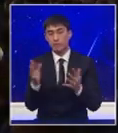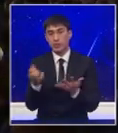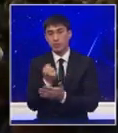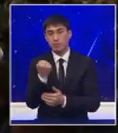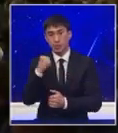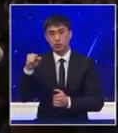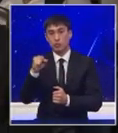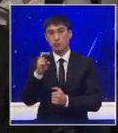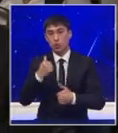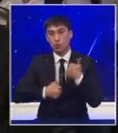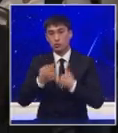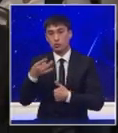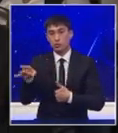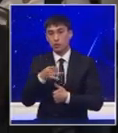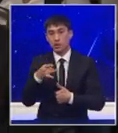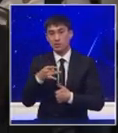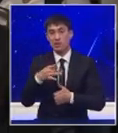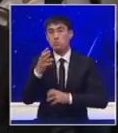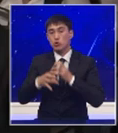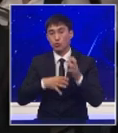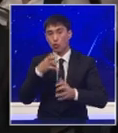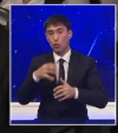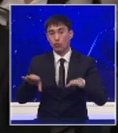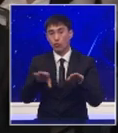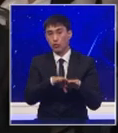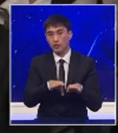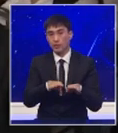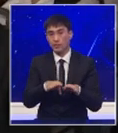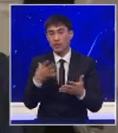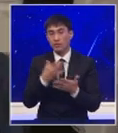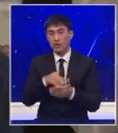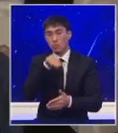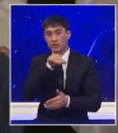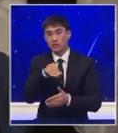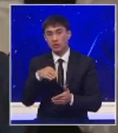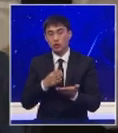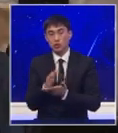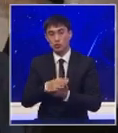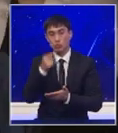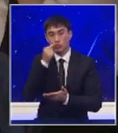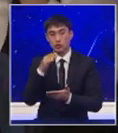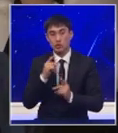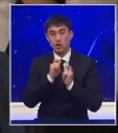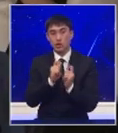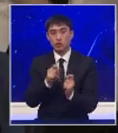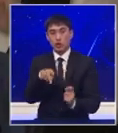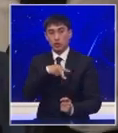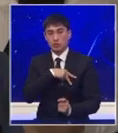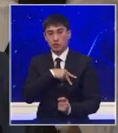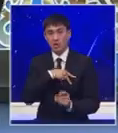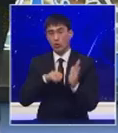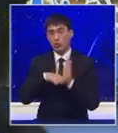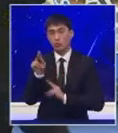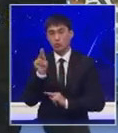становясь призерами конкурсов республиканского и международного уровня. За свои профессиональные заслуги мужчина был награжден нагрудным знаком